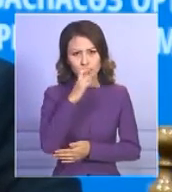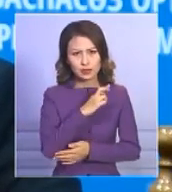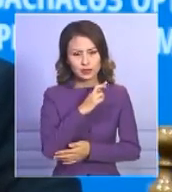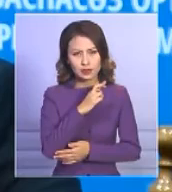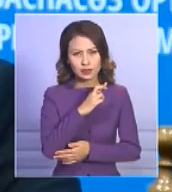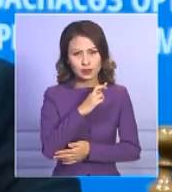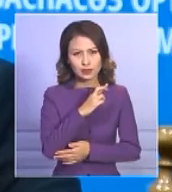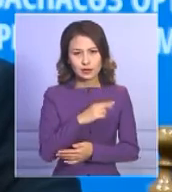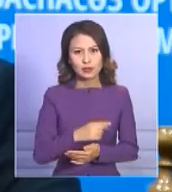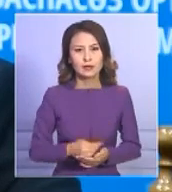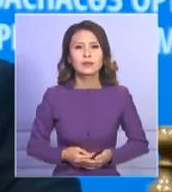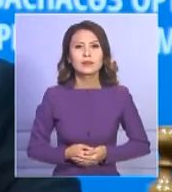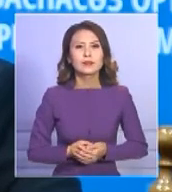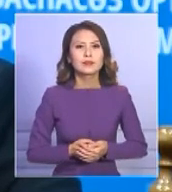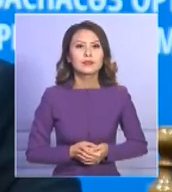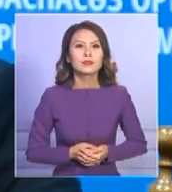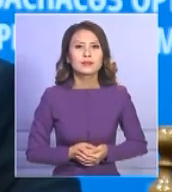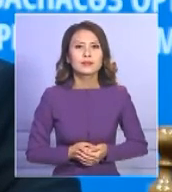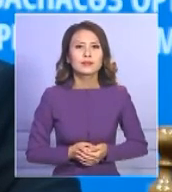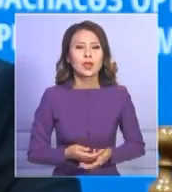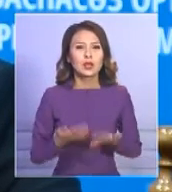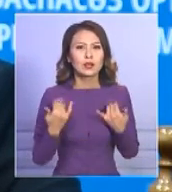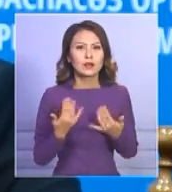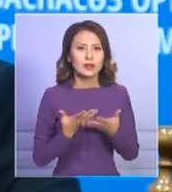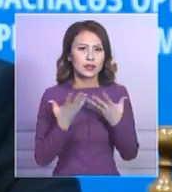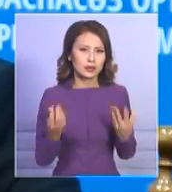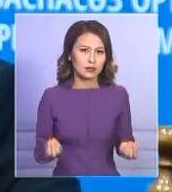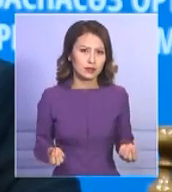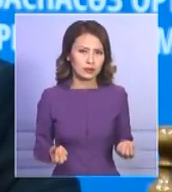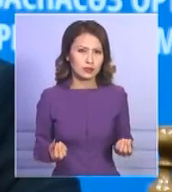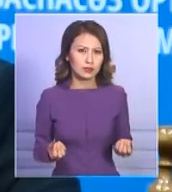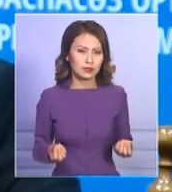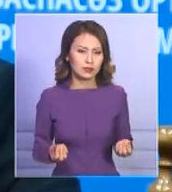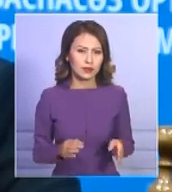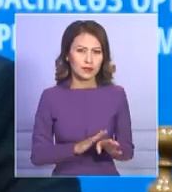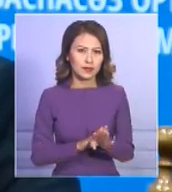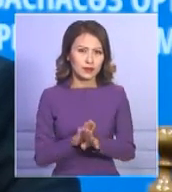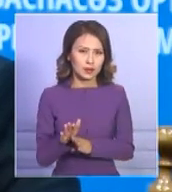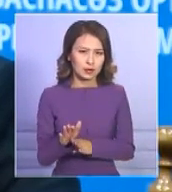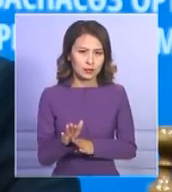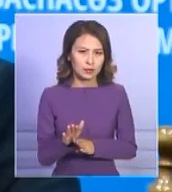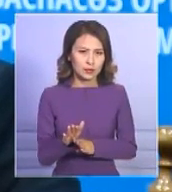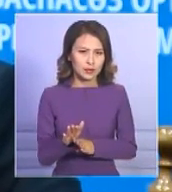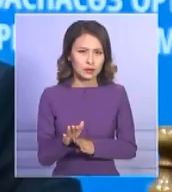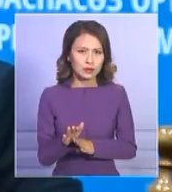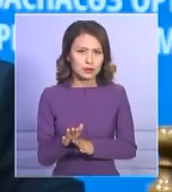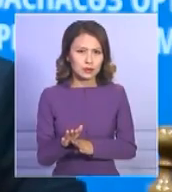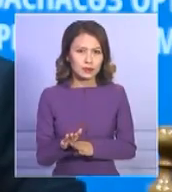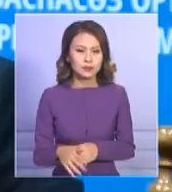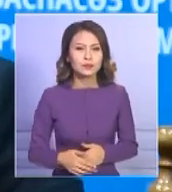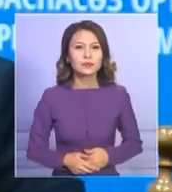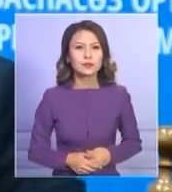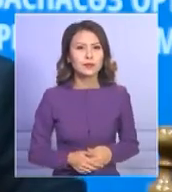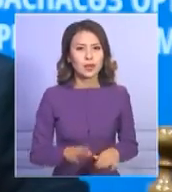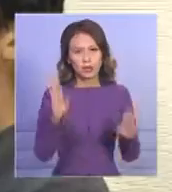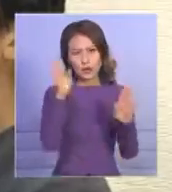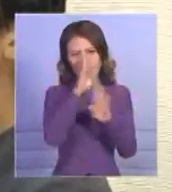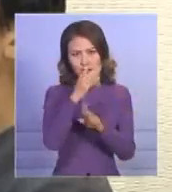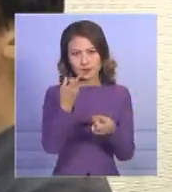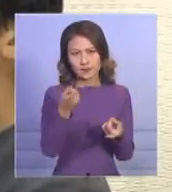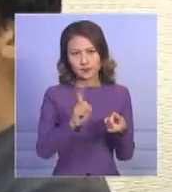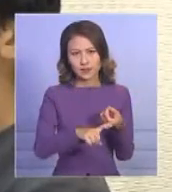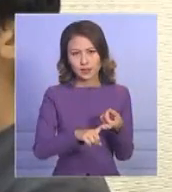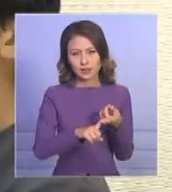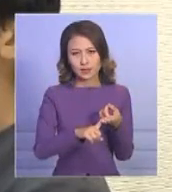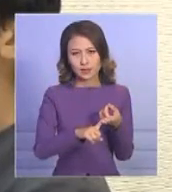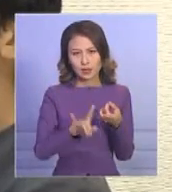бұл бөлінген жанармай бүгінгі күні толықтай жүзеге асырылды. Сонымен қатар ауа райына байланысты